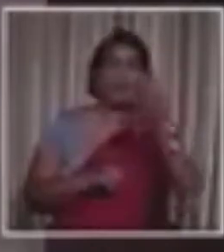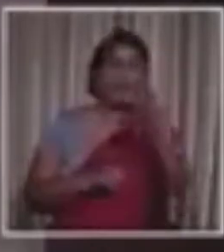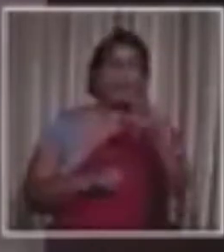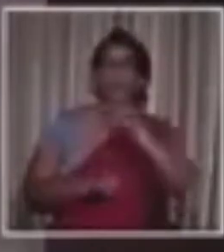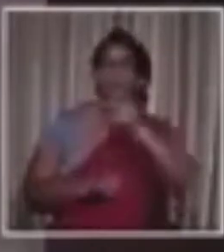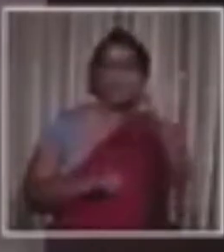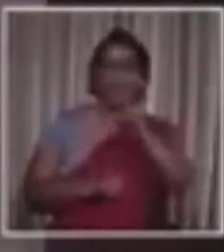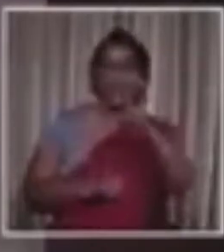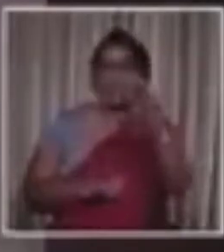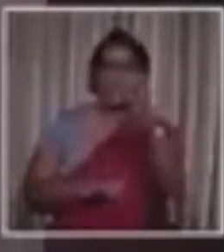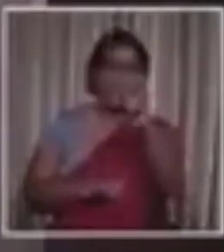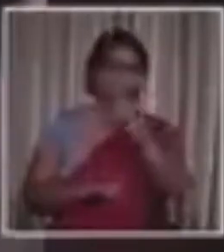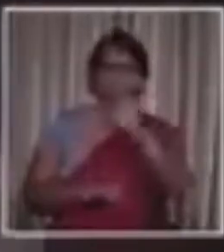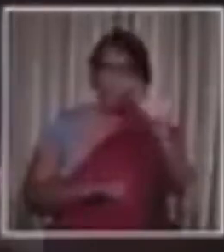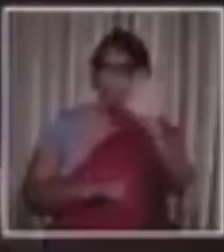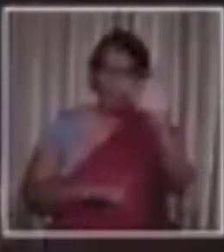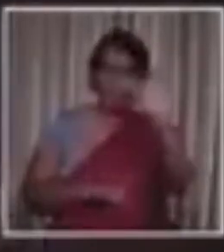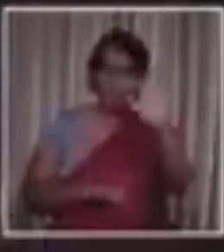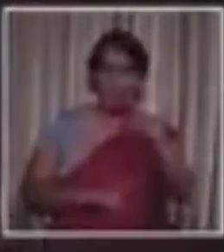ඔබතුමාගේ කමතක් නෑ